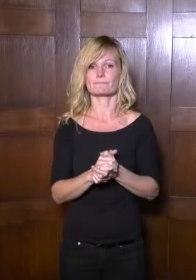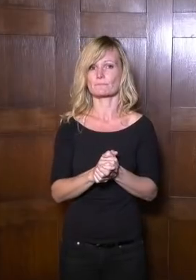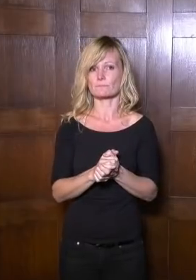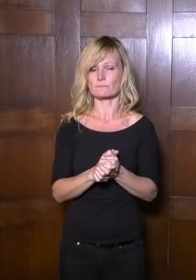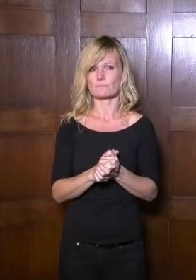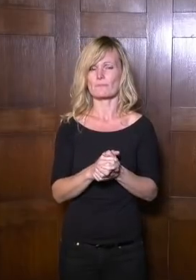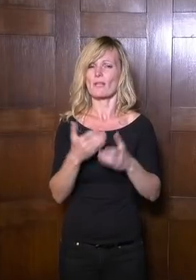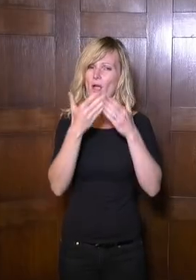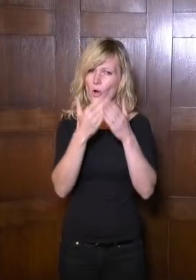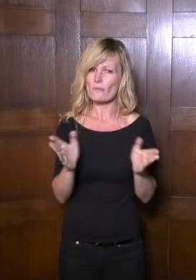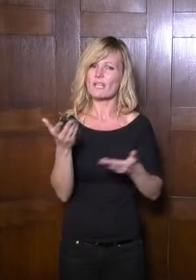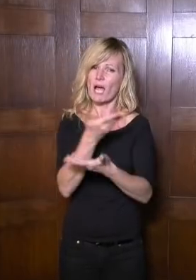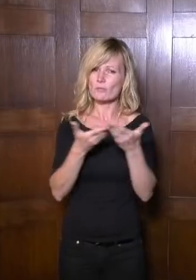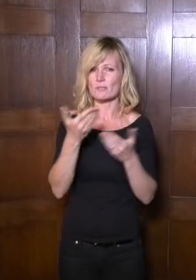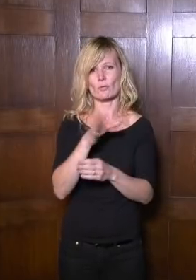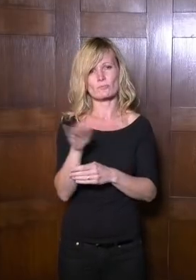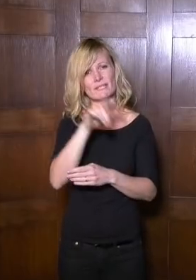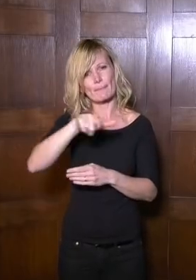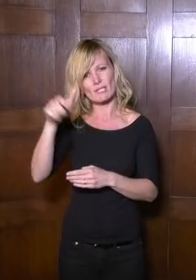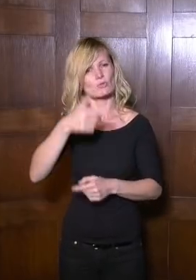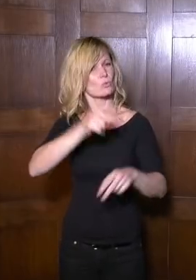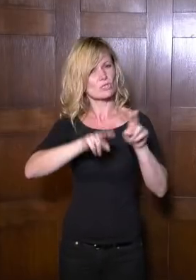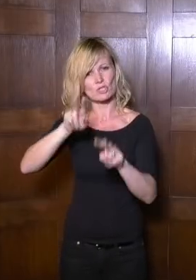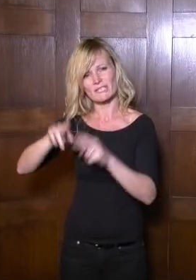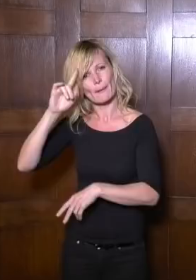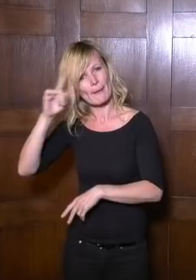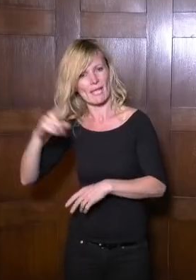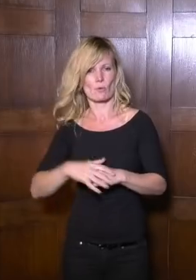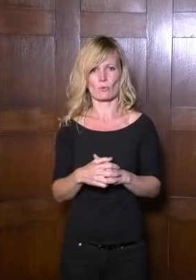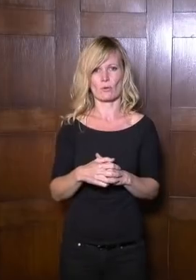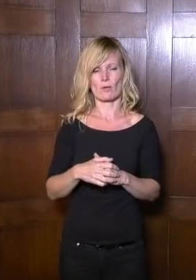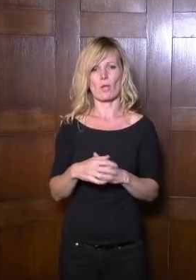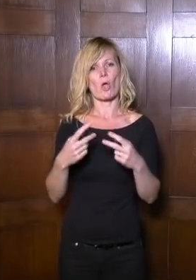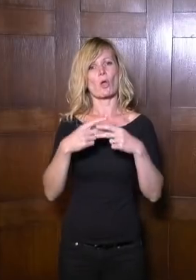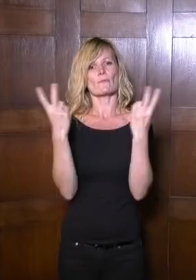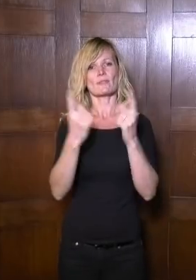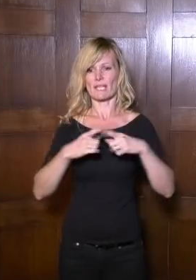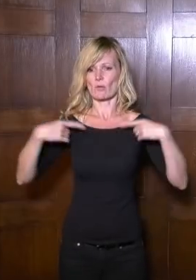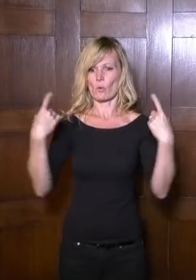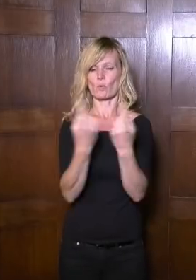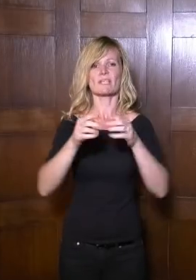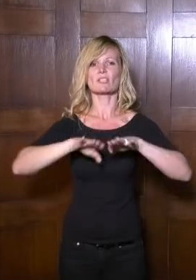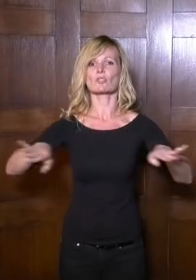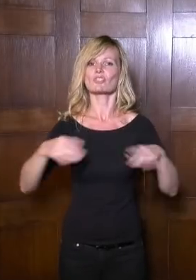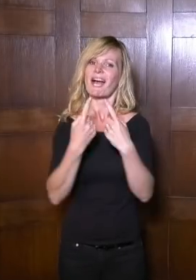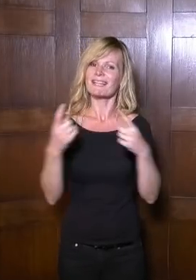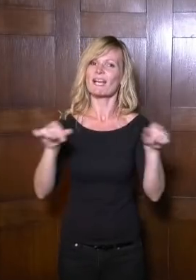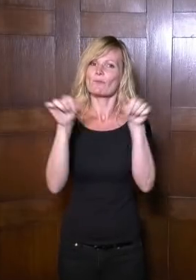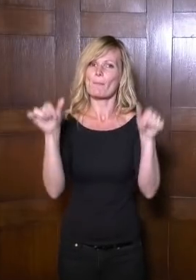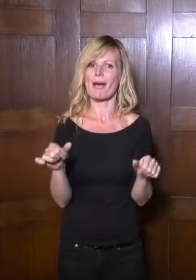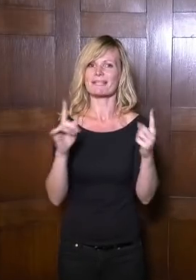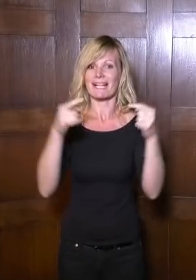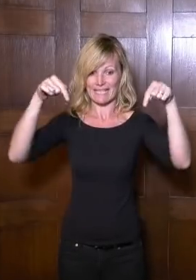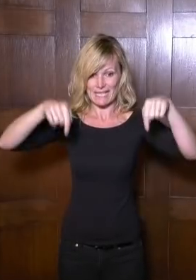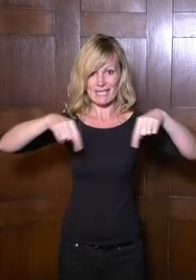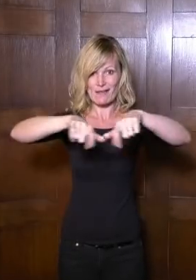Ein offener Diskurs mit Menschen unterschiedlicher Meinungen an einem öffentlichen runden Tisch ist ein anderes Format als der Kreis, der hier